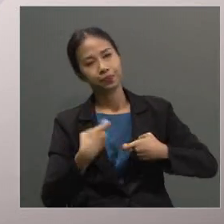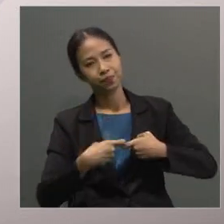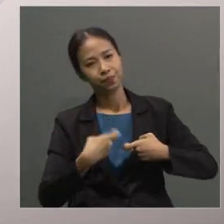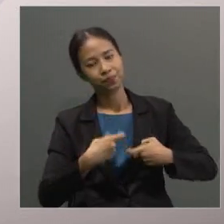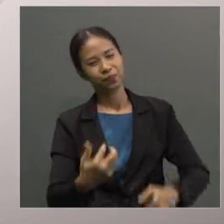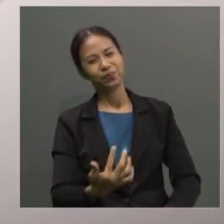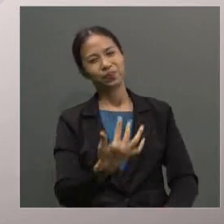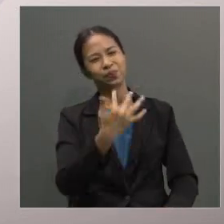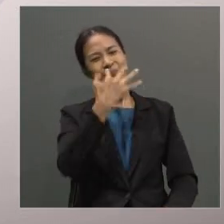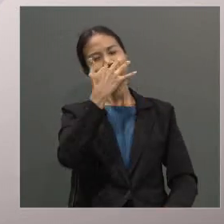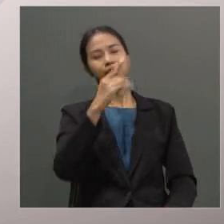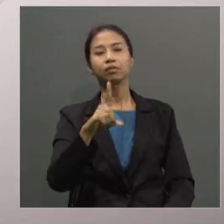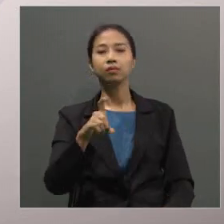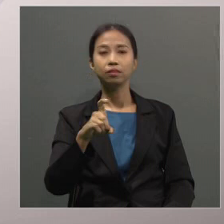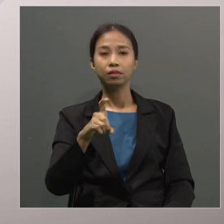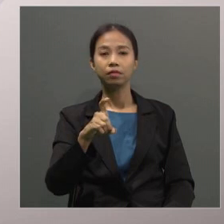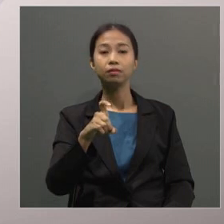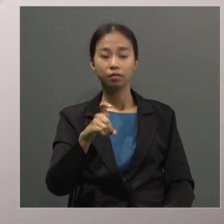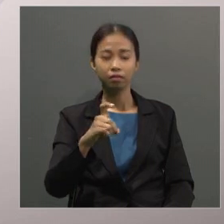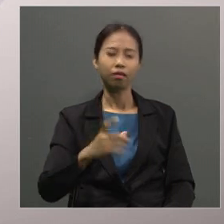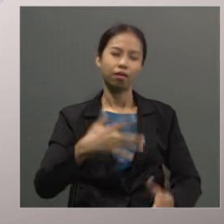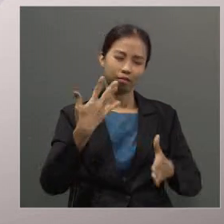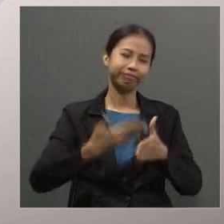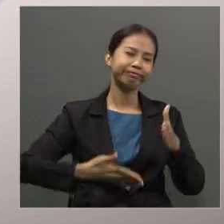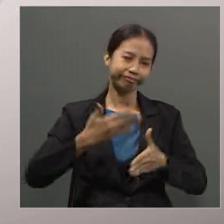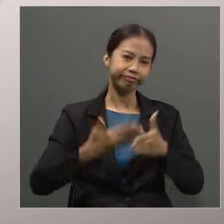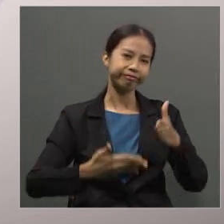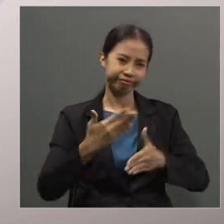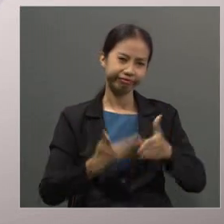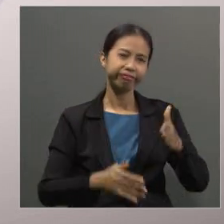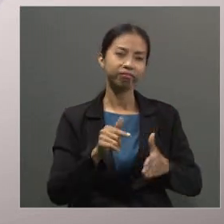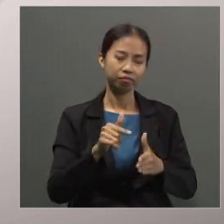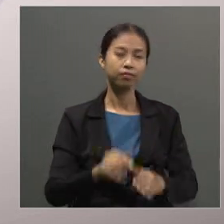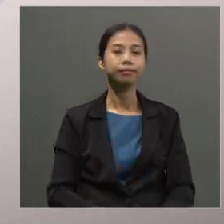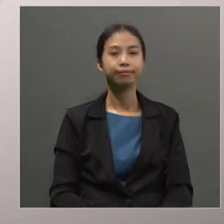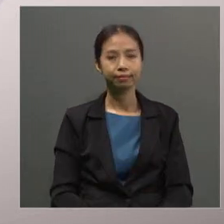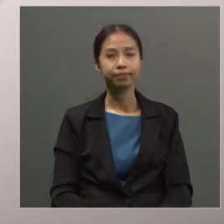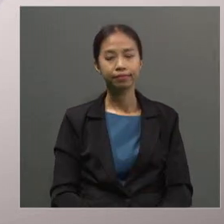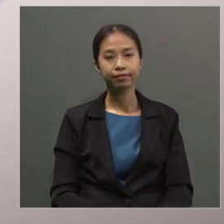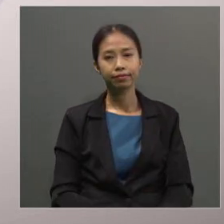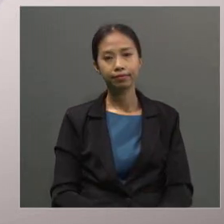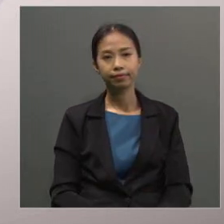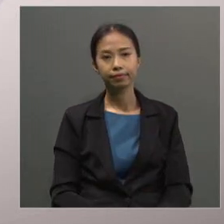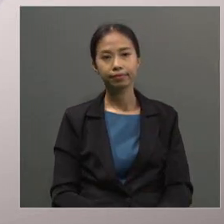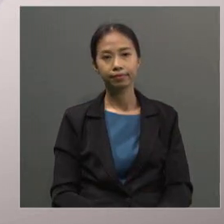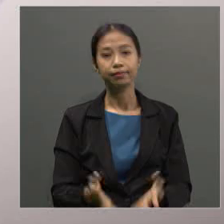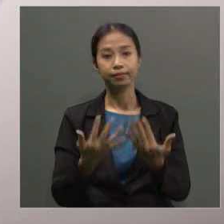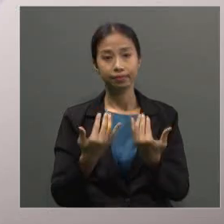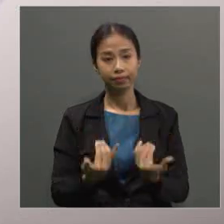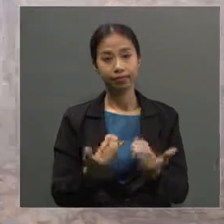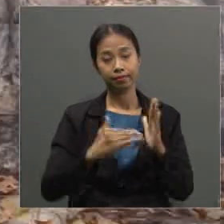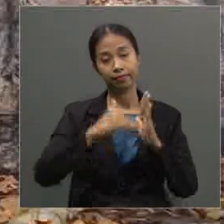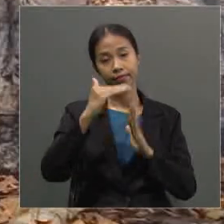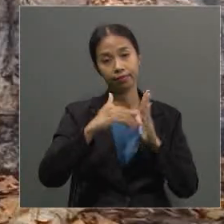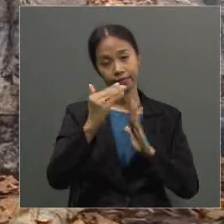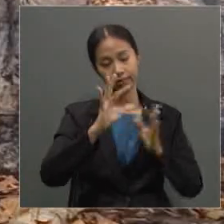ไหวจริงๆเพราะว่าหายใจไม่ออกอ่ะค่ะมันก็เป็นอุปสรรคที่สำคัญของการทำงานของเจ้าหน้าที่อ่ะนะคะครับอ่ะไปดูสถานการณ์ไฟป่าในพื้นที่ภาค